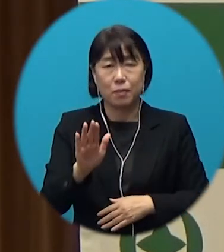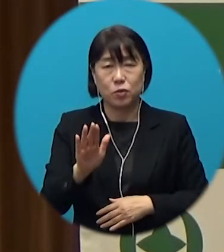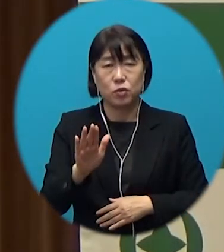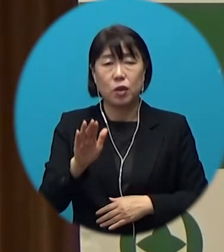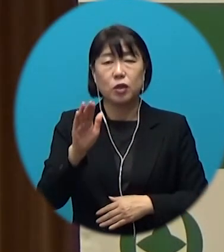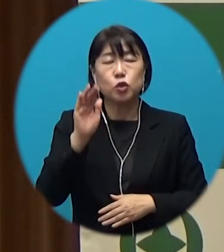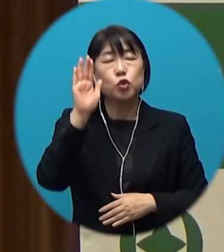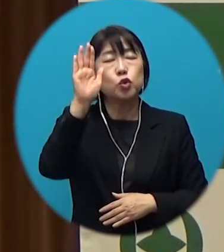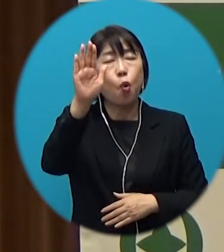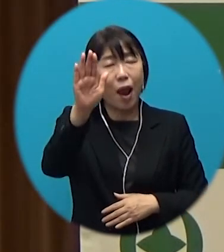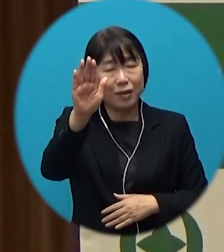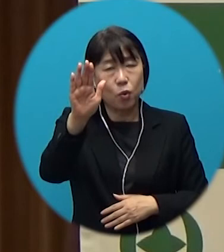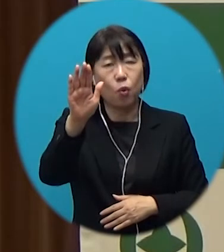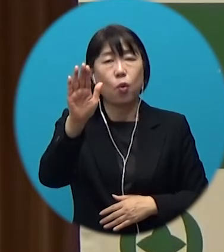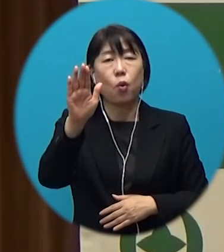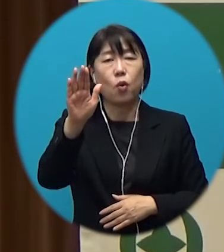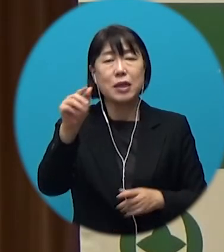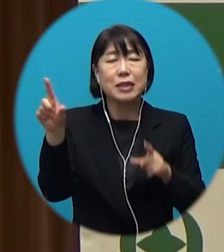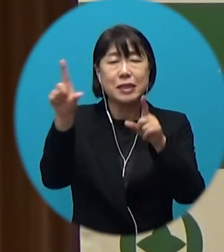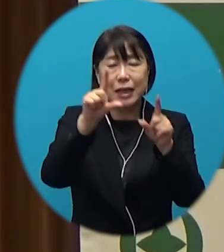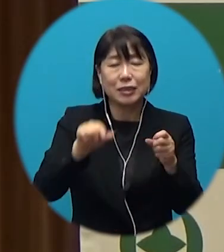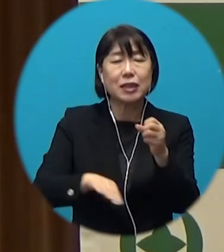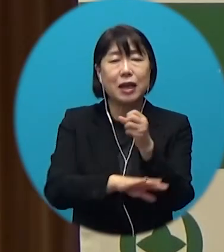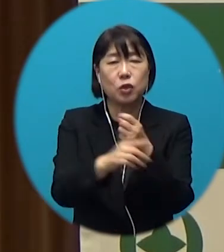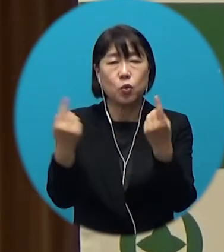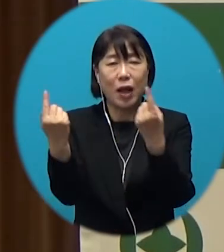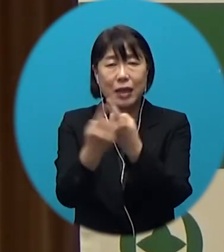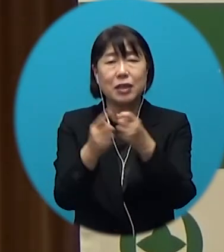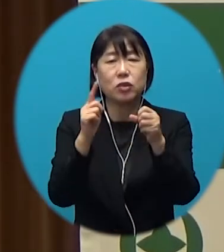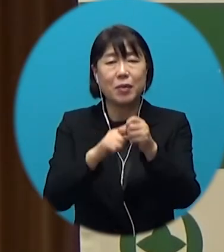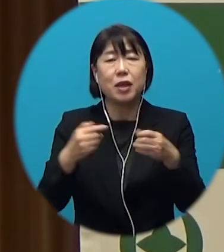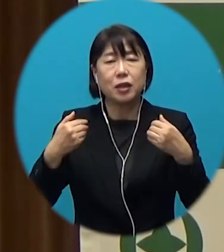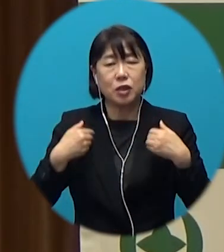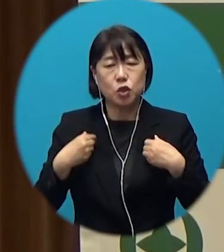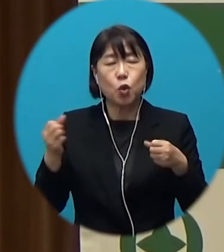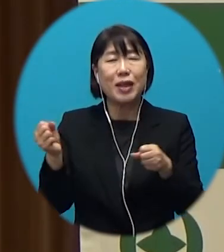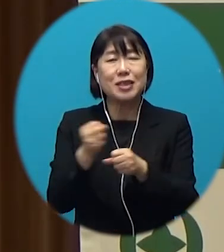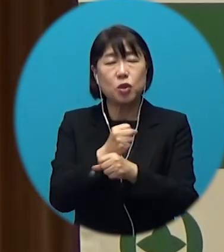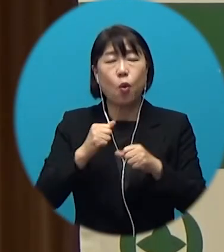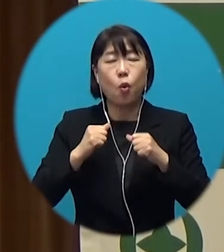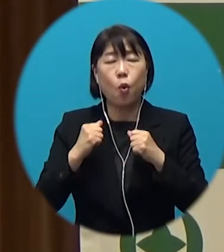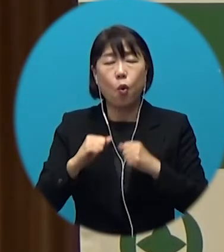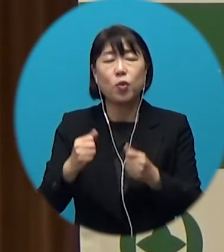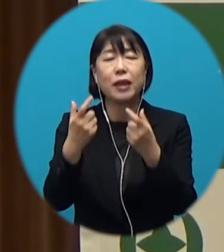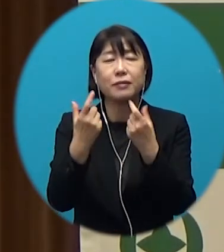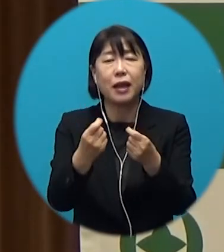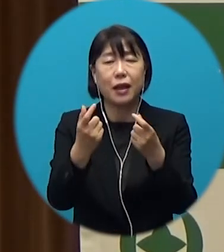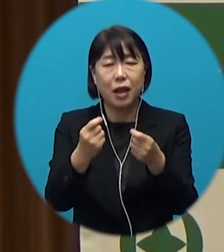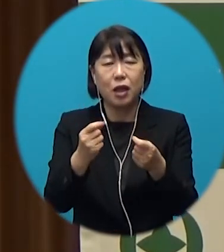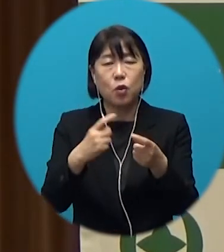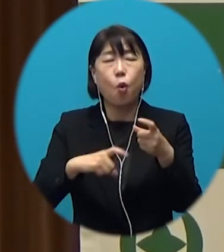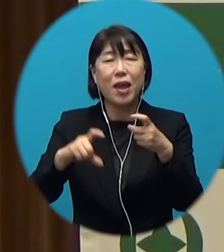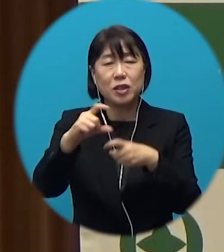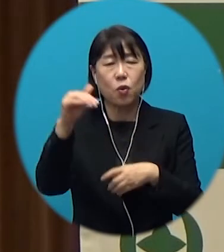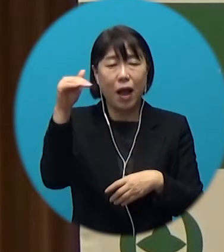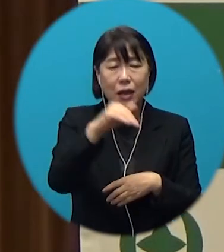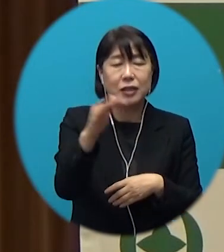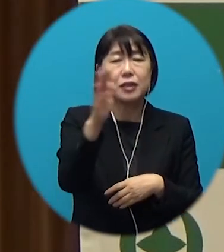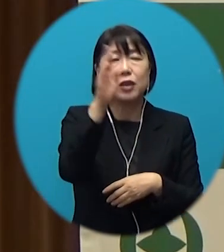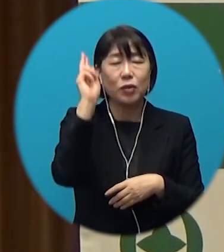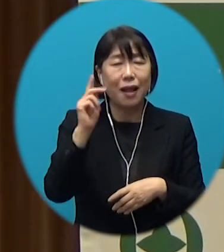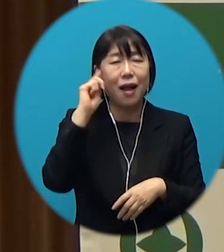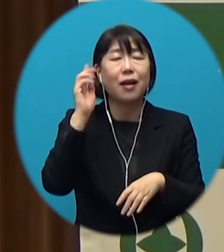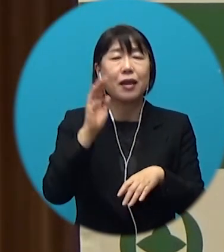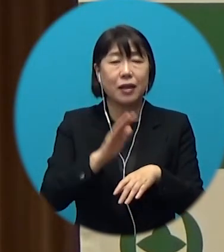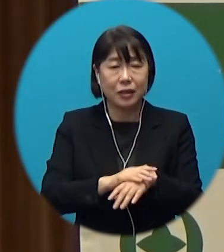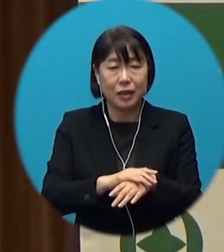の生活環境の改善のために必要な事業は行いながら、これ以上は悪化させない、そういった考え方でさせていただ